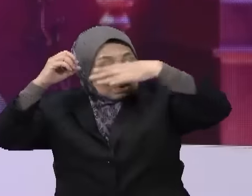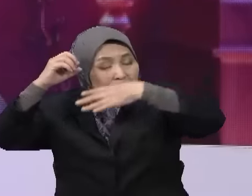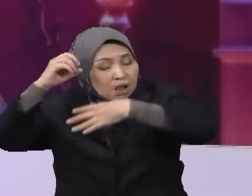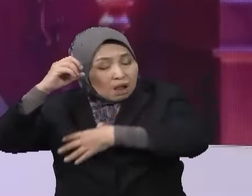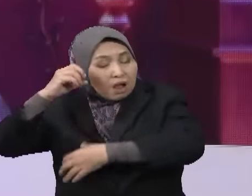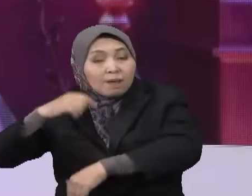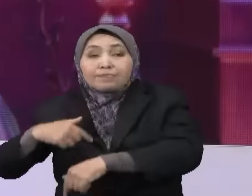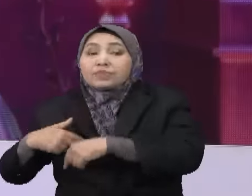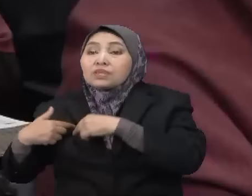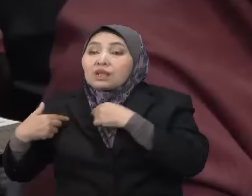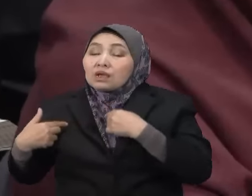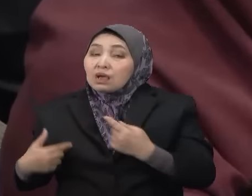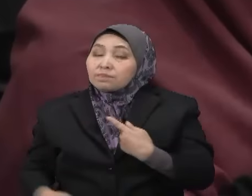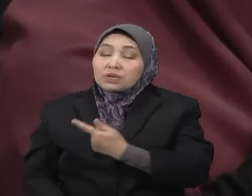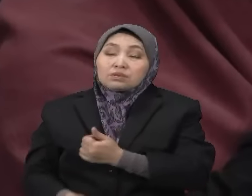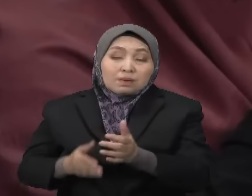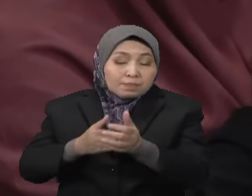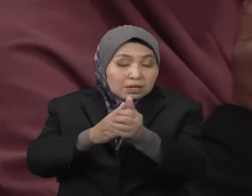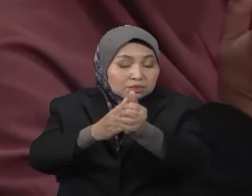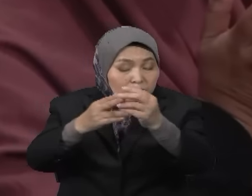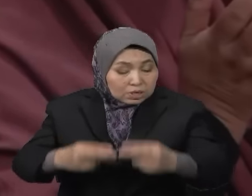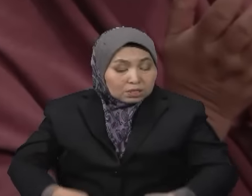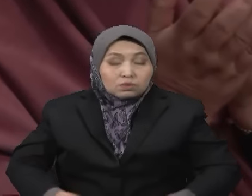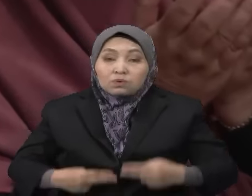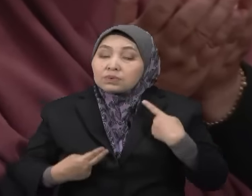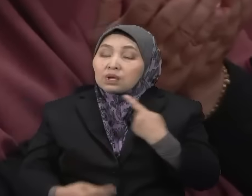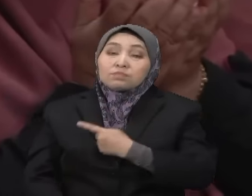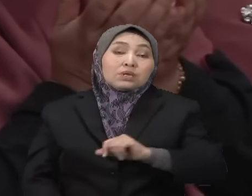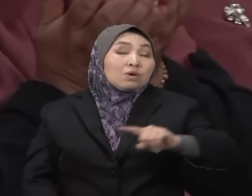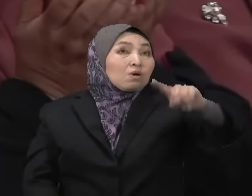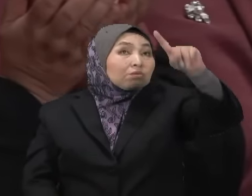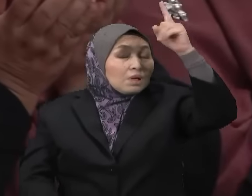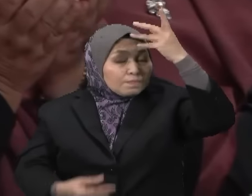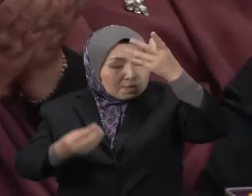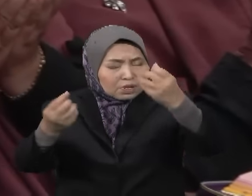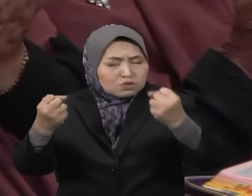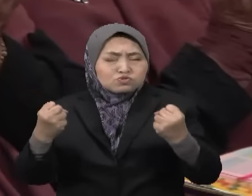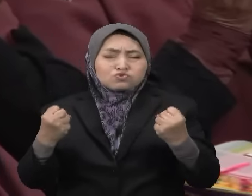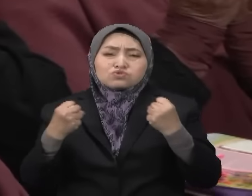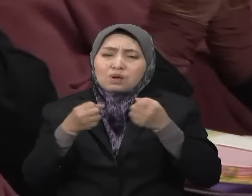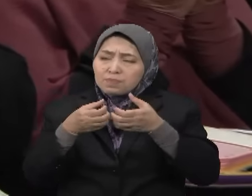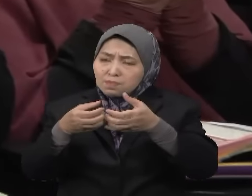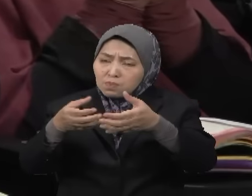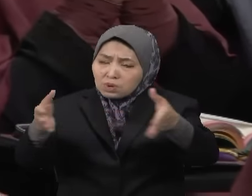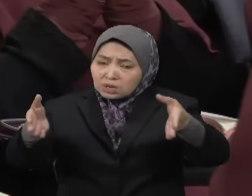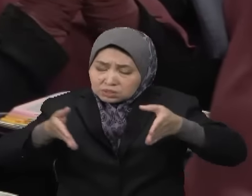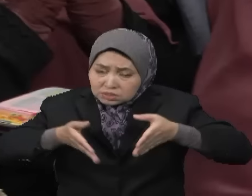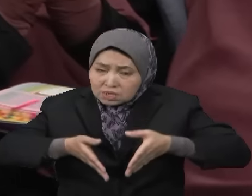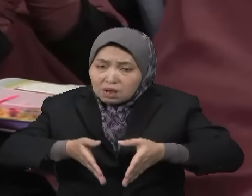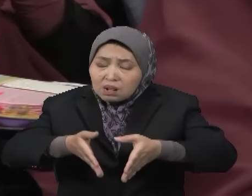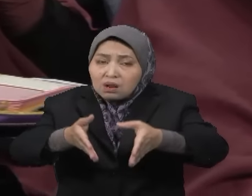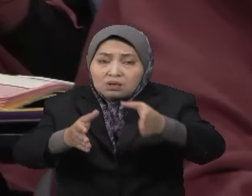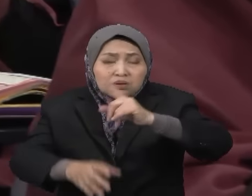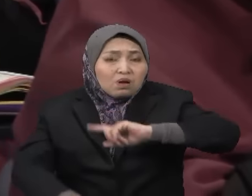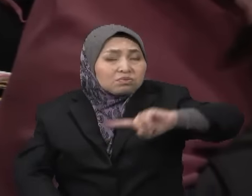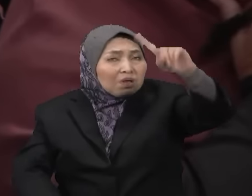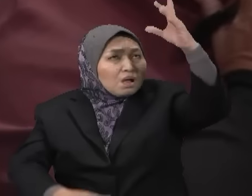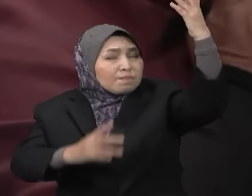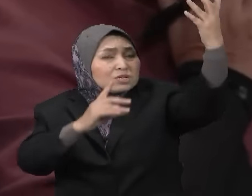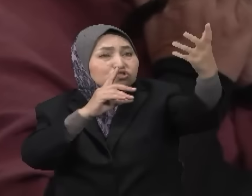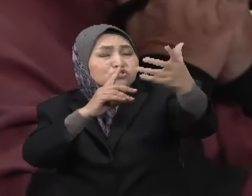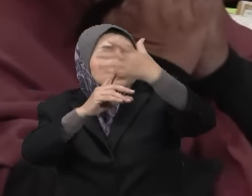bersinar di hati kami, memandu kehidupan kami ya Allah, memberi kekuatan, membuka jalan dan juga ya Allah mencapai redamu